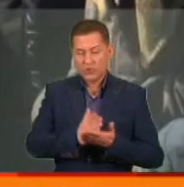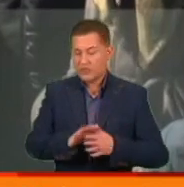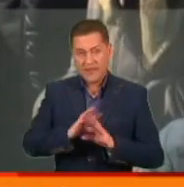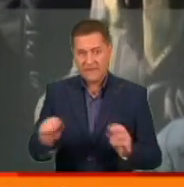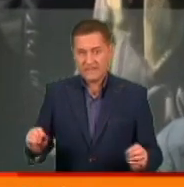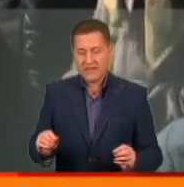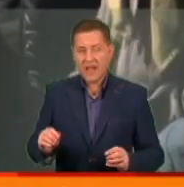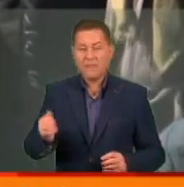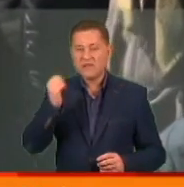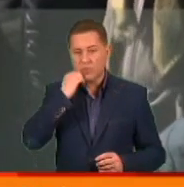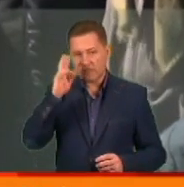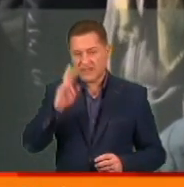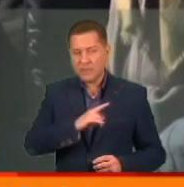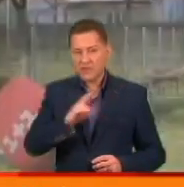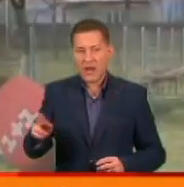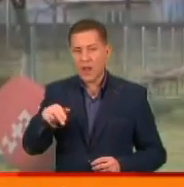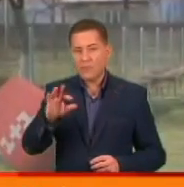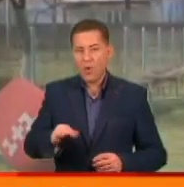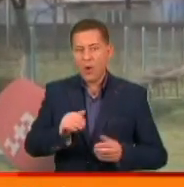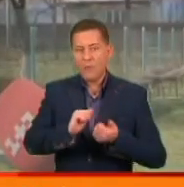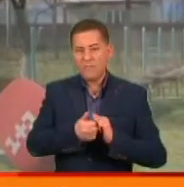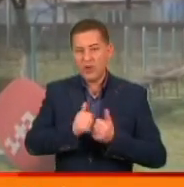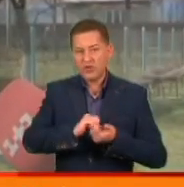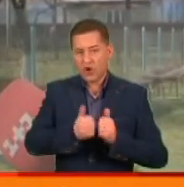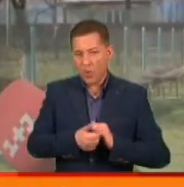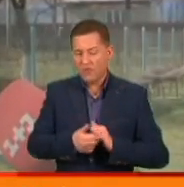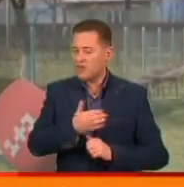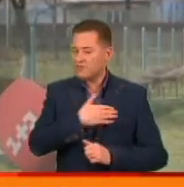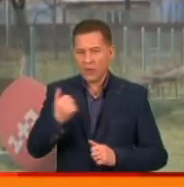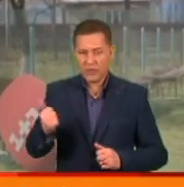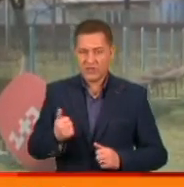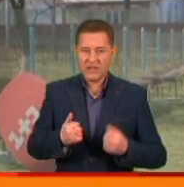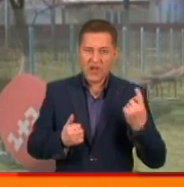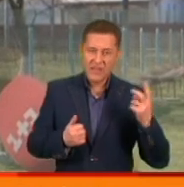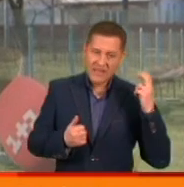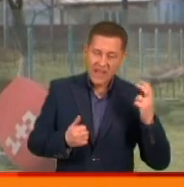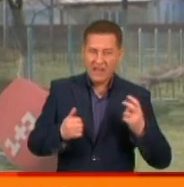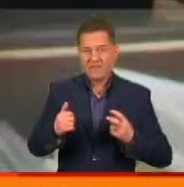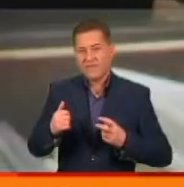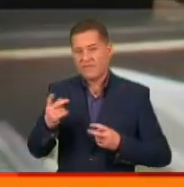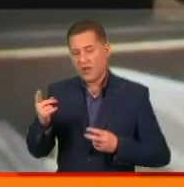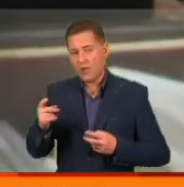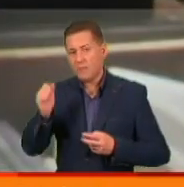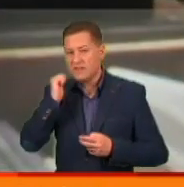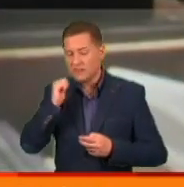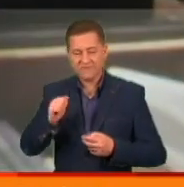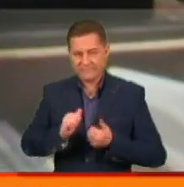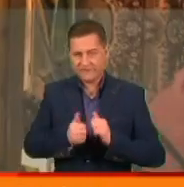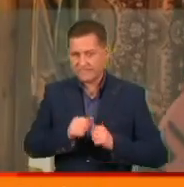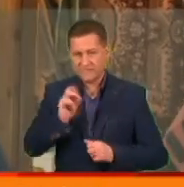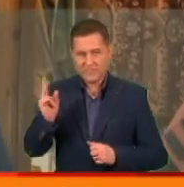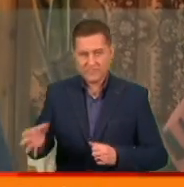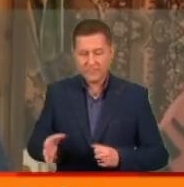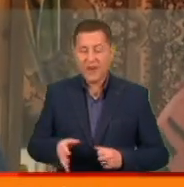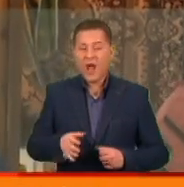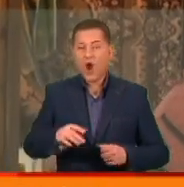богослужіння навперемін навіть чути не хочуть. Почергове богослужіння, такий варіант не обговорюється. Поки в селі правоохоронці